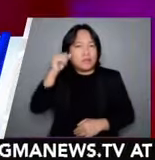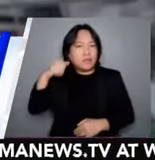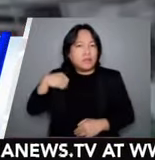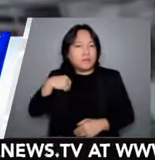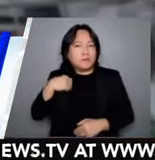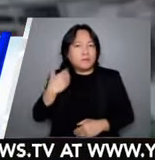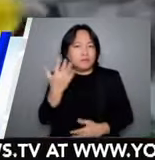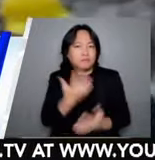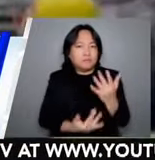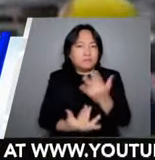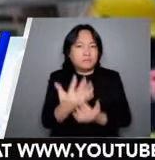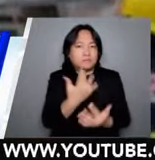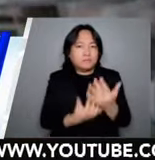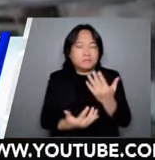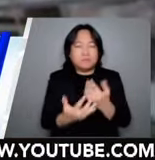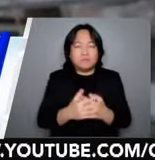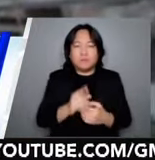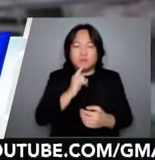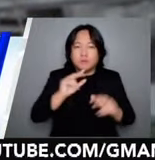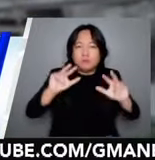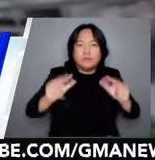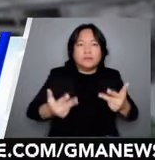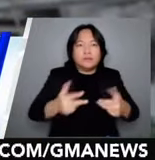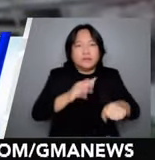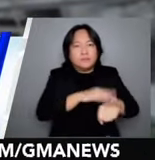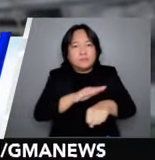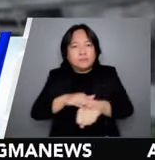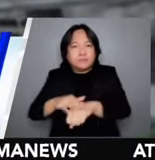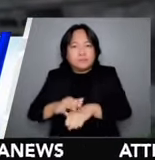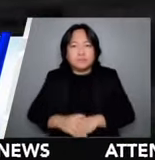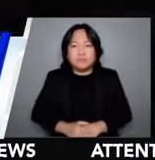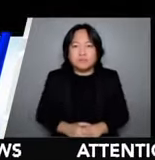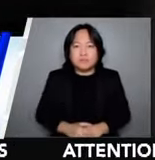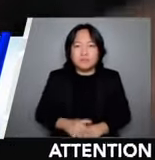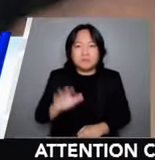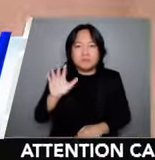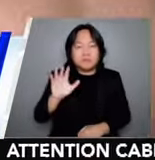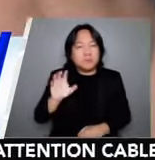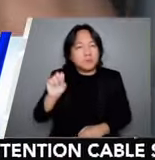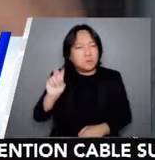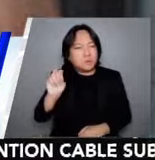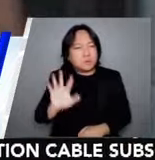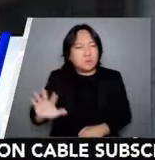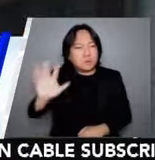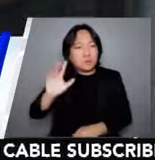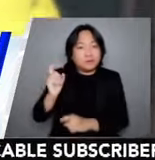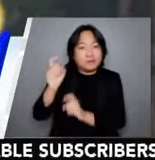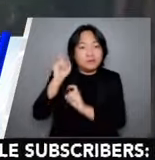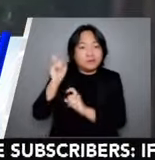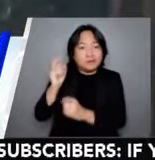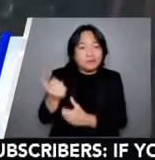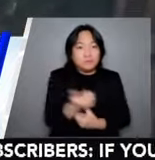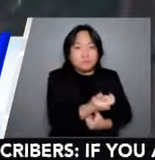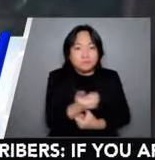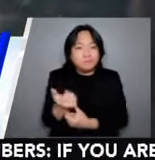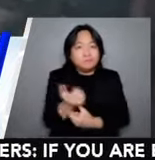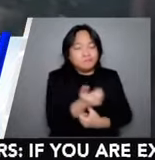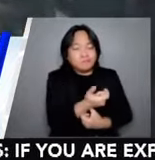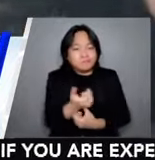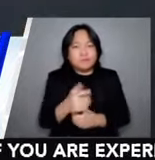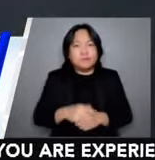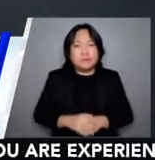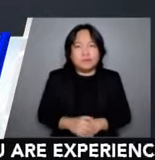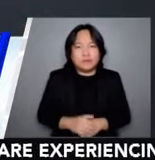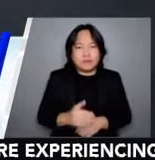3rd alarma. Hindi bababa sa 12 truck ng bombero ang kinailangan rumesponde. Sinikap ng mga bombero na hindi madamay ang isang kalapit na oil